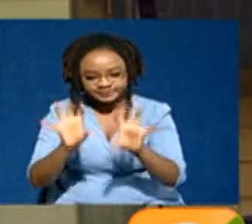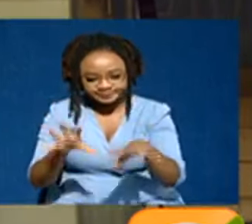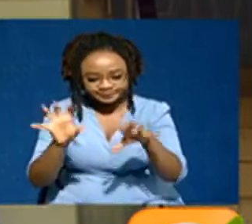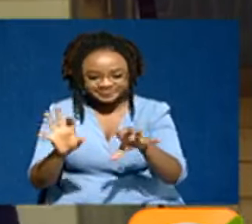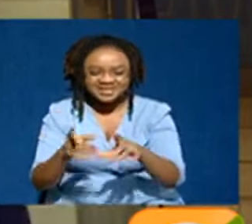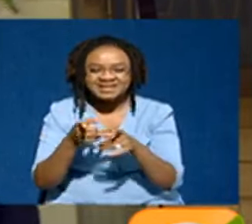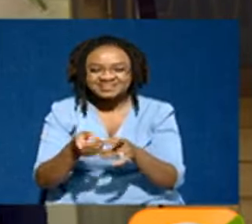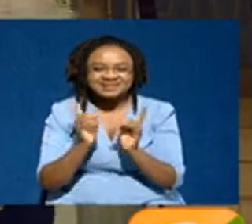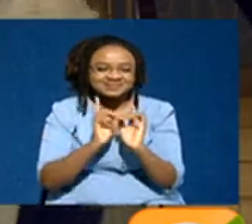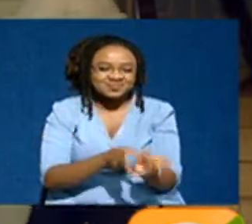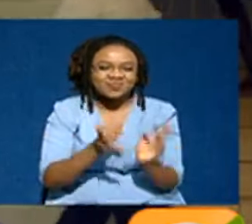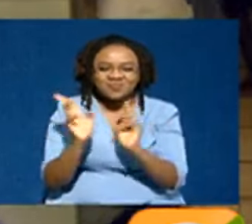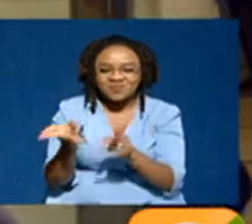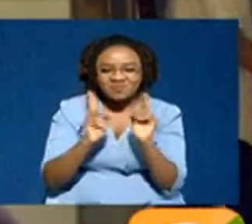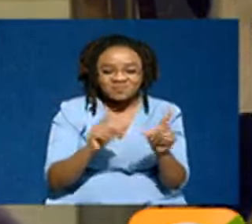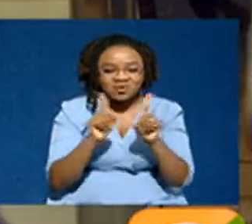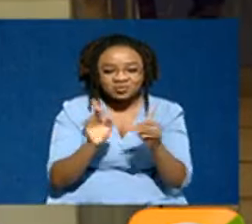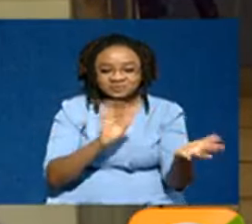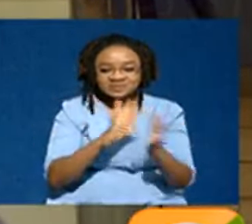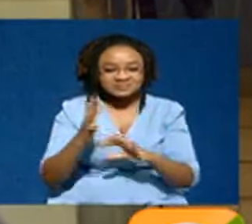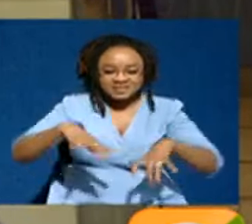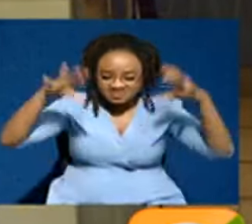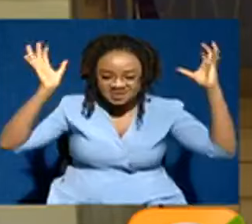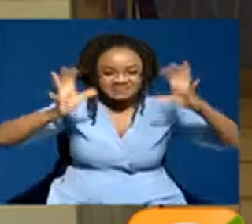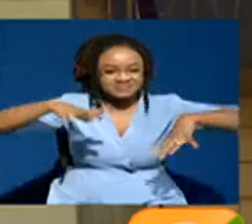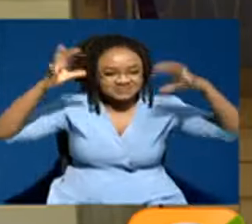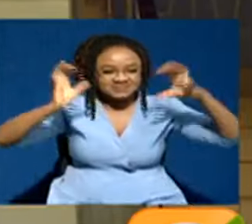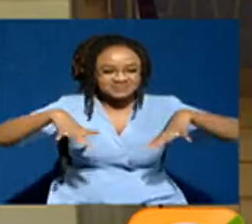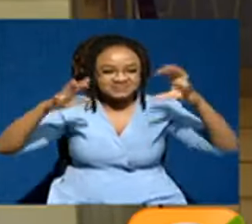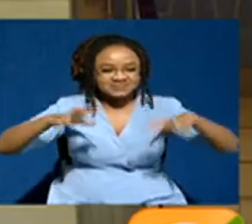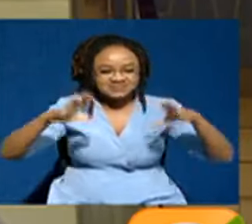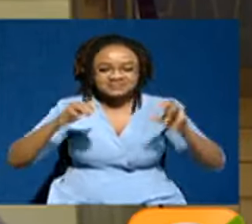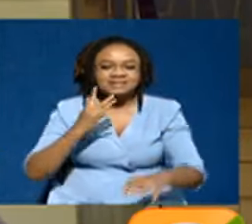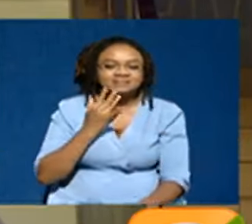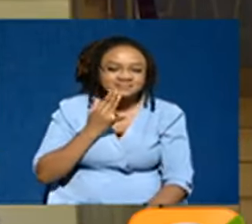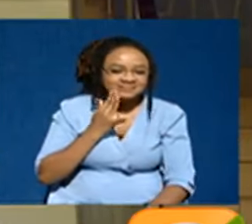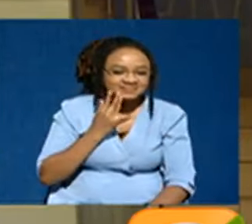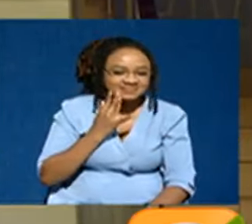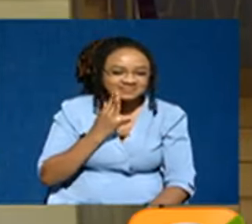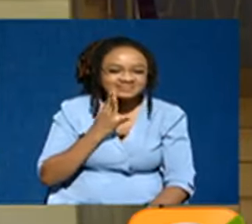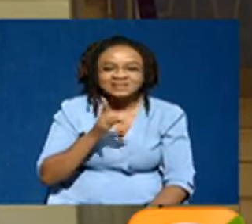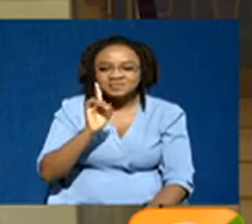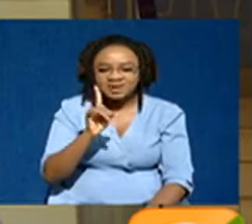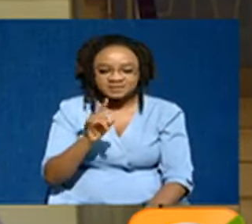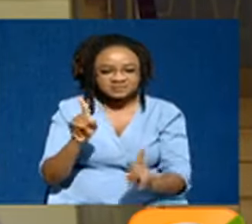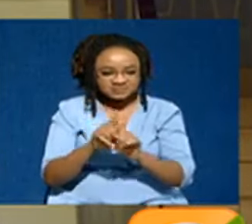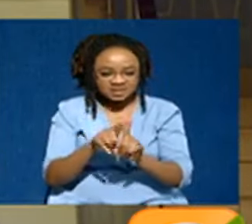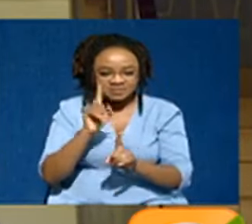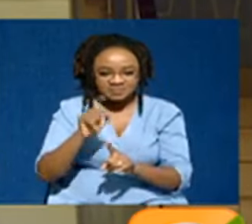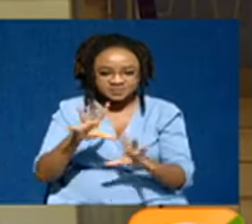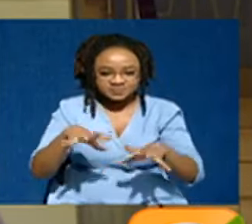kawaida. Wakati mwingine inaweza nyesha mfululizo siku kadhaa, lakini pia kutakuwa na hizo